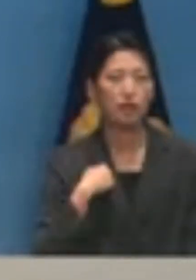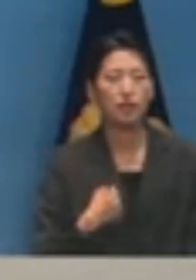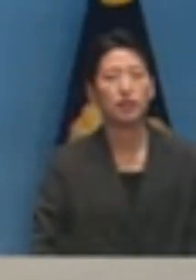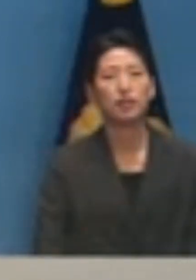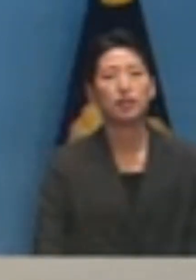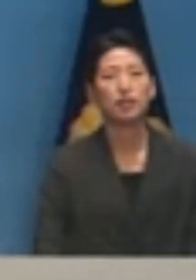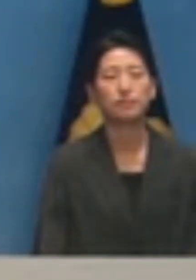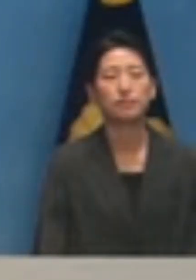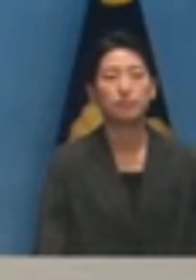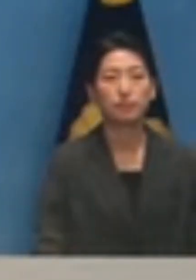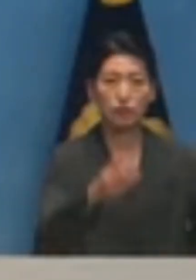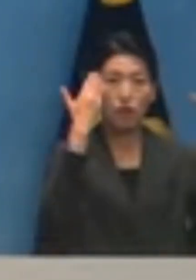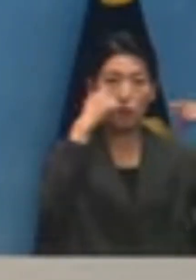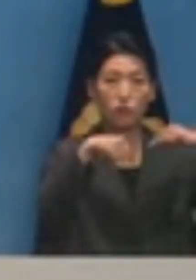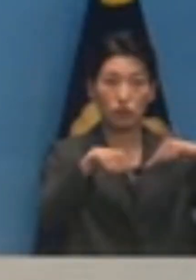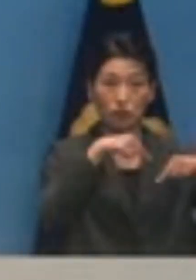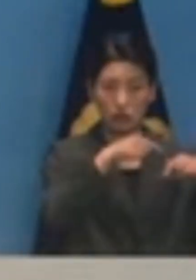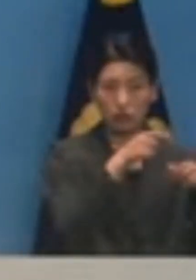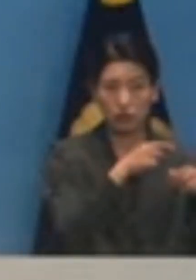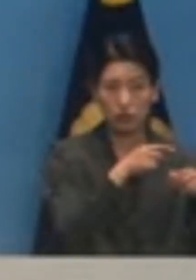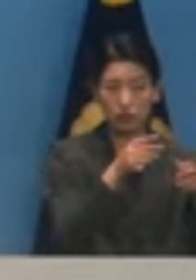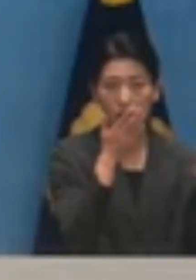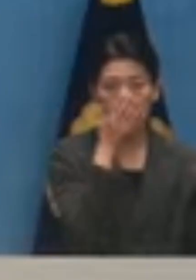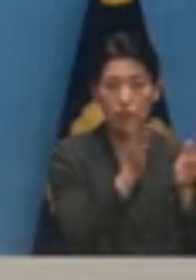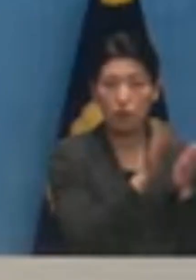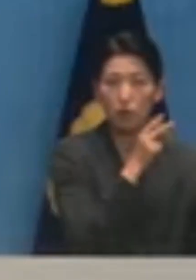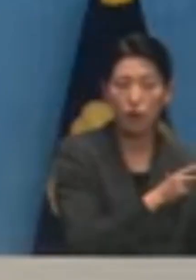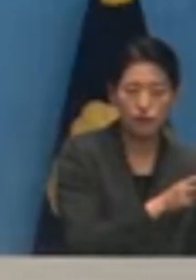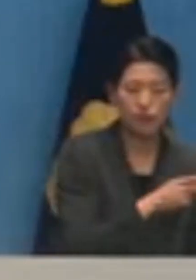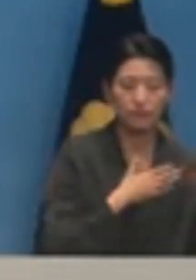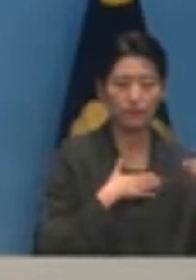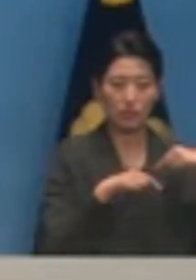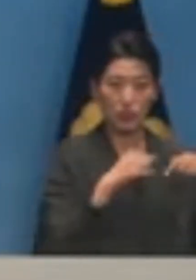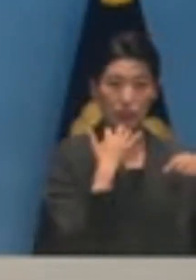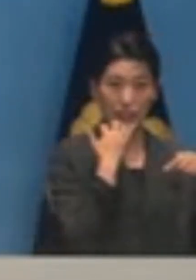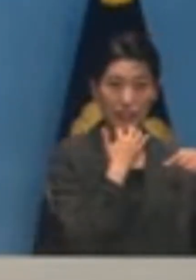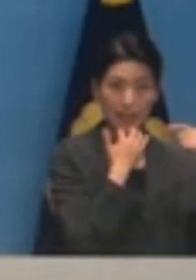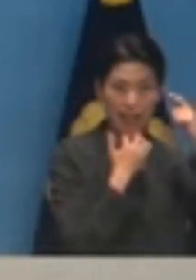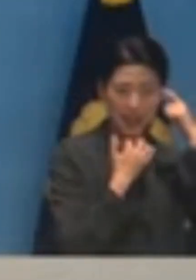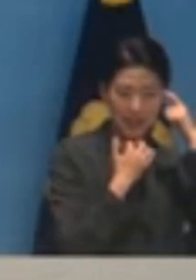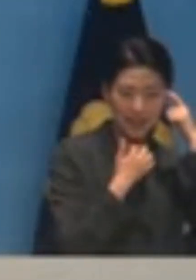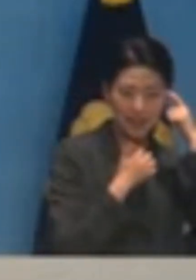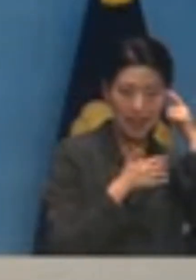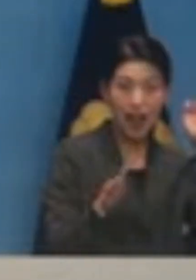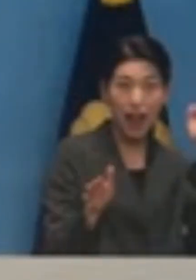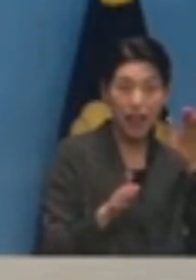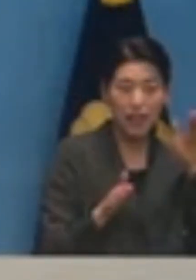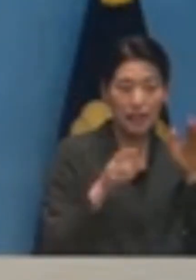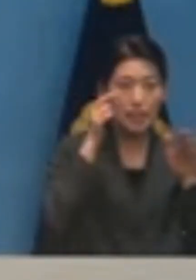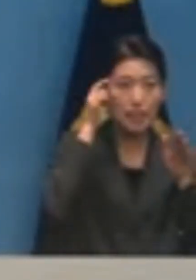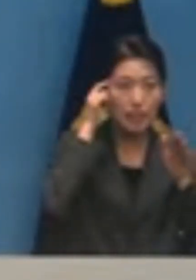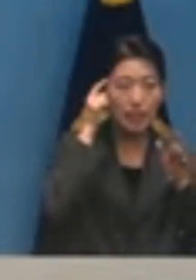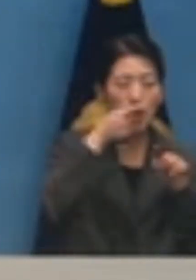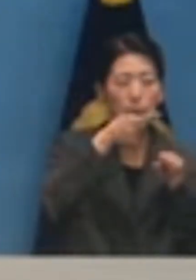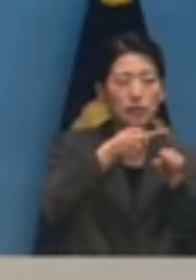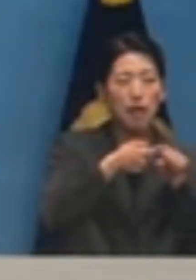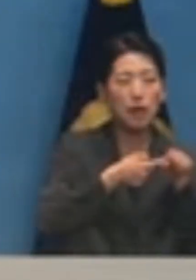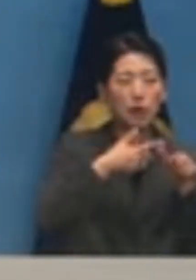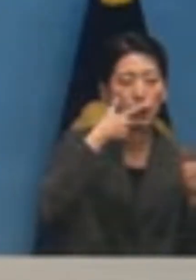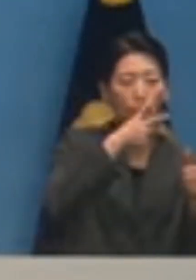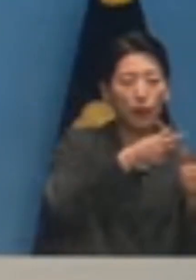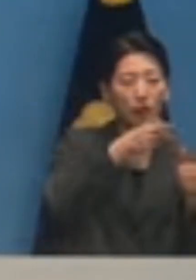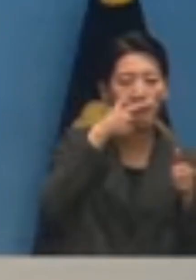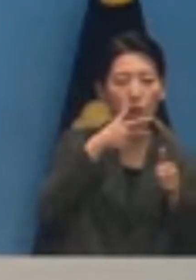이렇듯 정치 교사들은 수업 시간에 자신의 사상을 학생들에게 뿌리면서 학생들의 사상의 자유를 침해하고